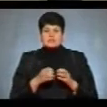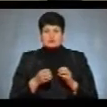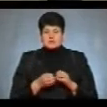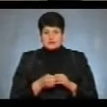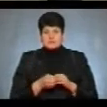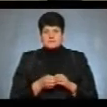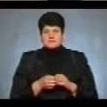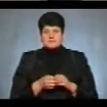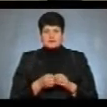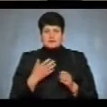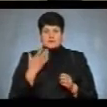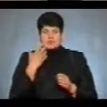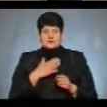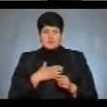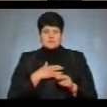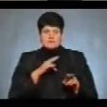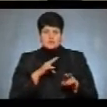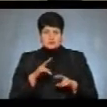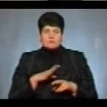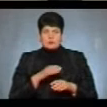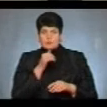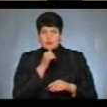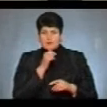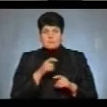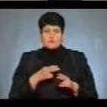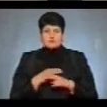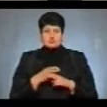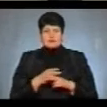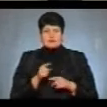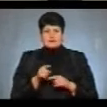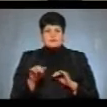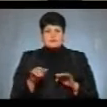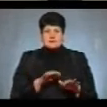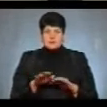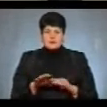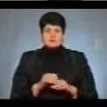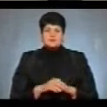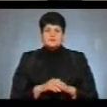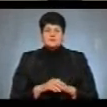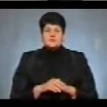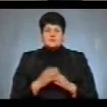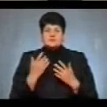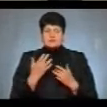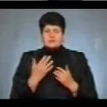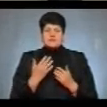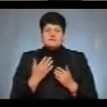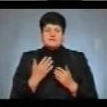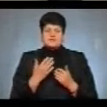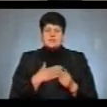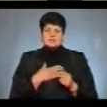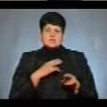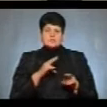нашим спостерігачам була спроба перешкодити в їхній діяльності, як офіційним спостерігачам, оскільки, за словами